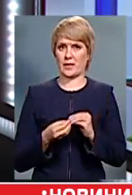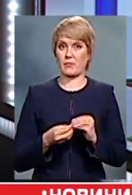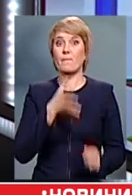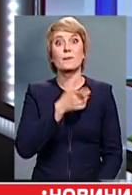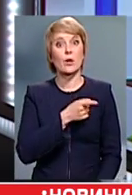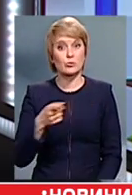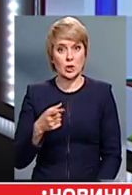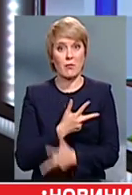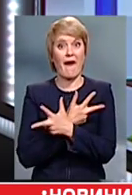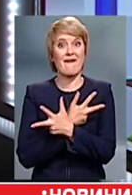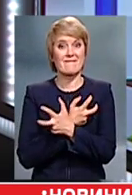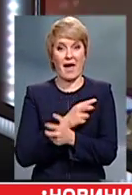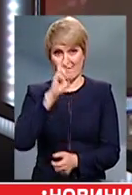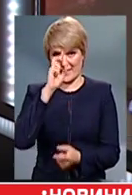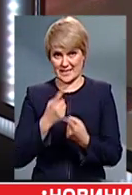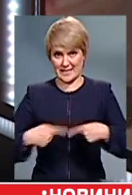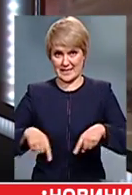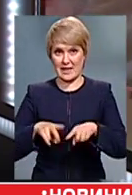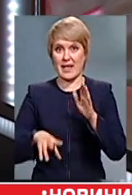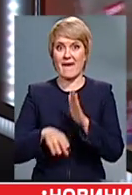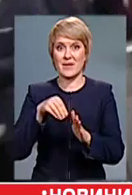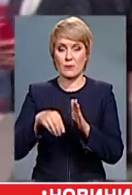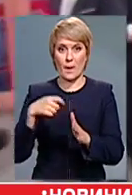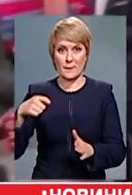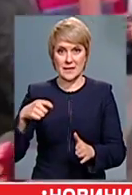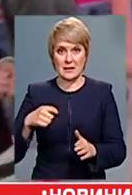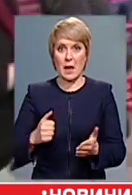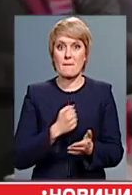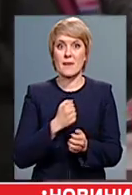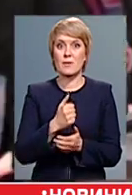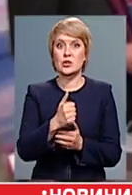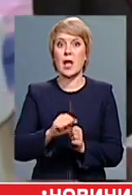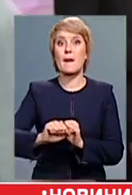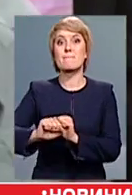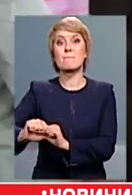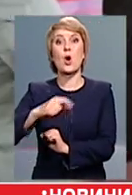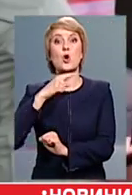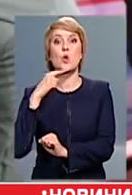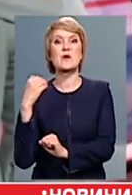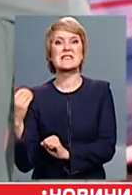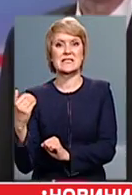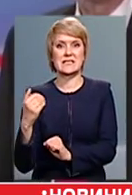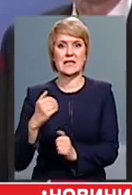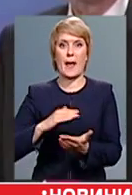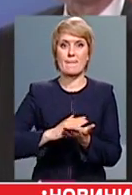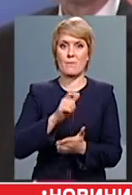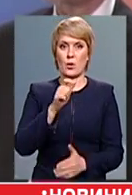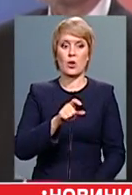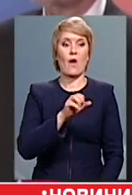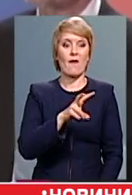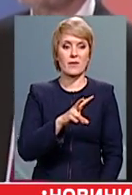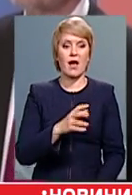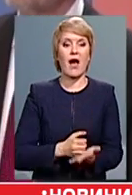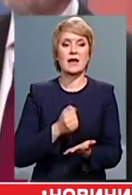Тим часом в Австрії на виборах президента веде перед проросійський політик Норберт Гофер, кандидат від ультраправої